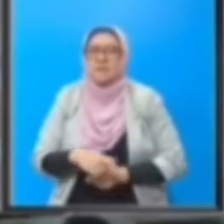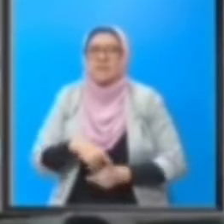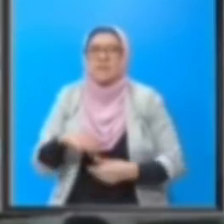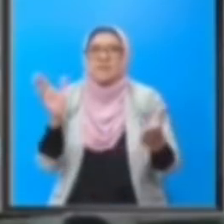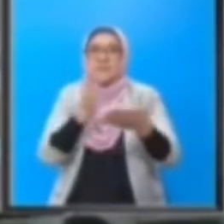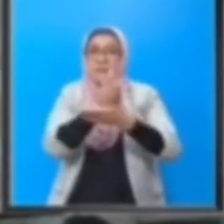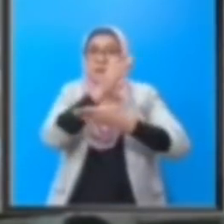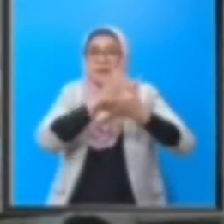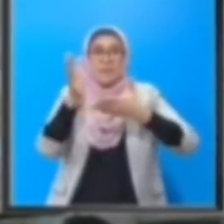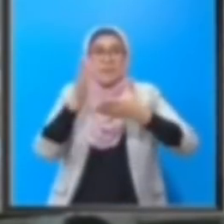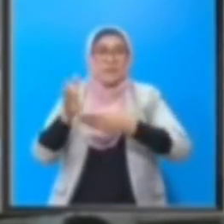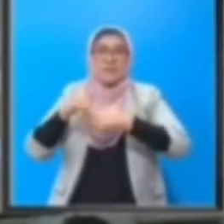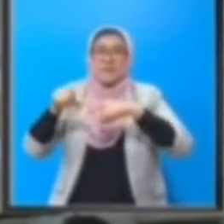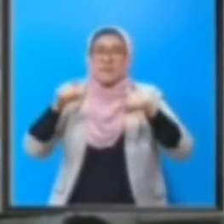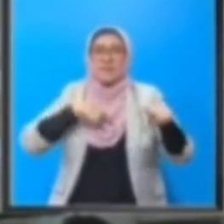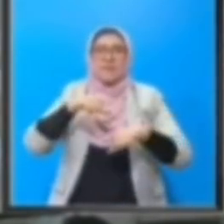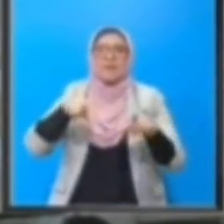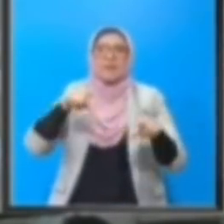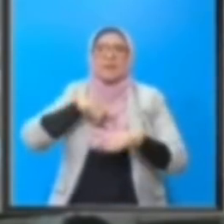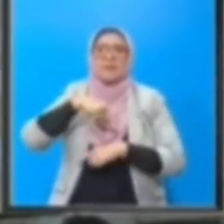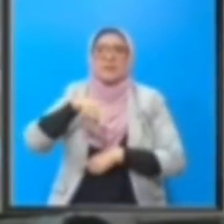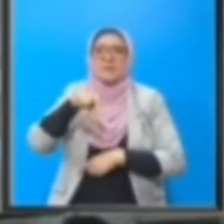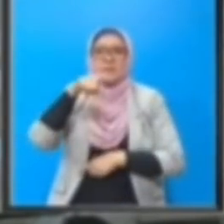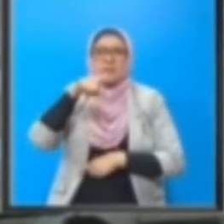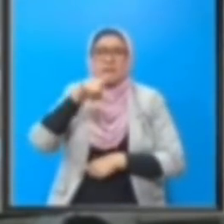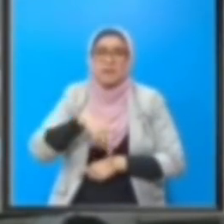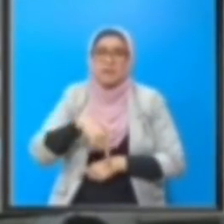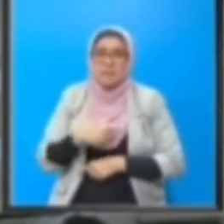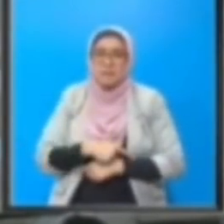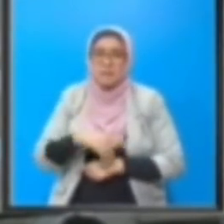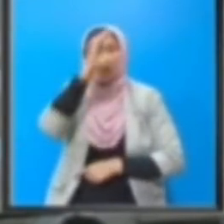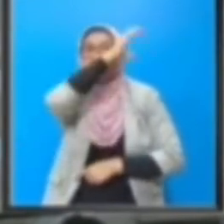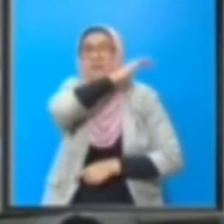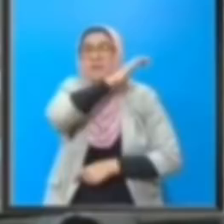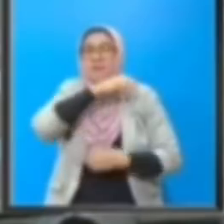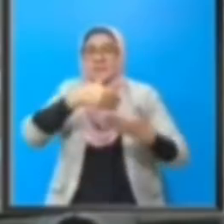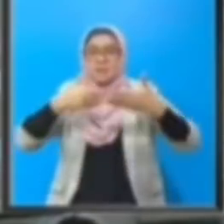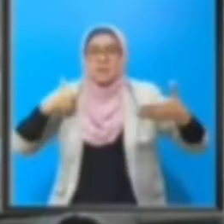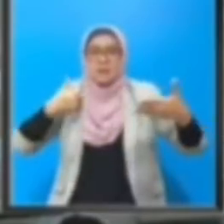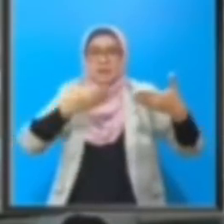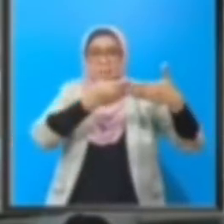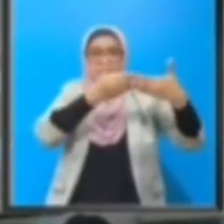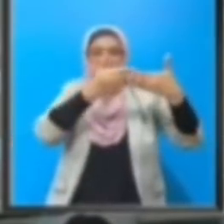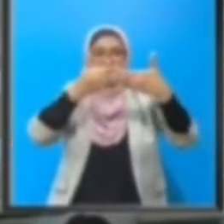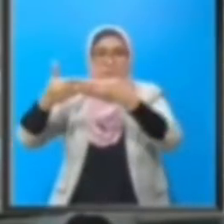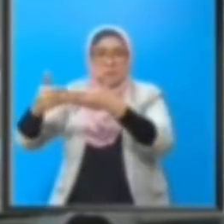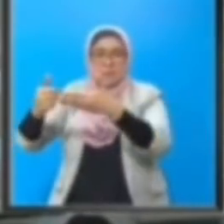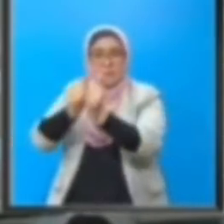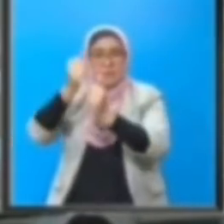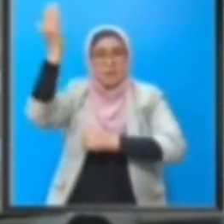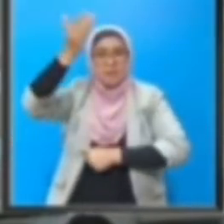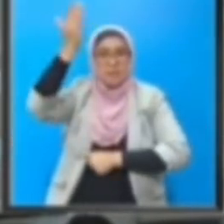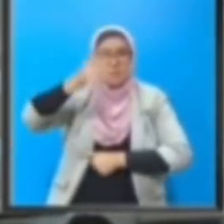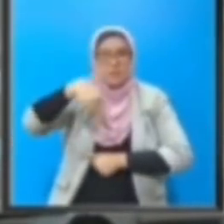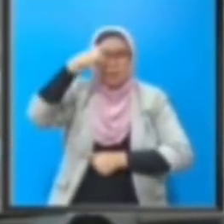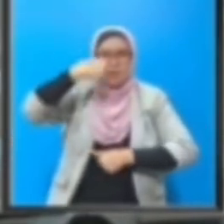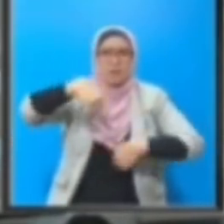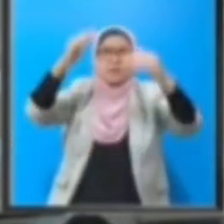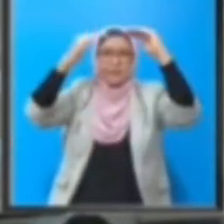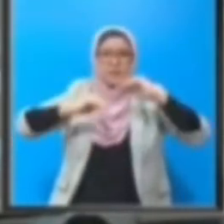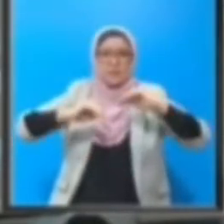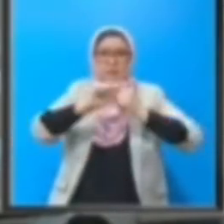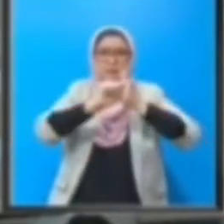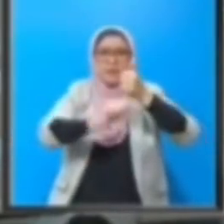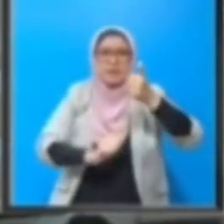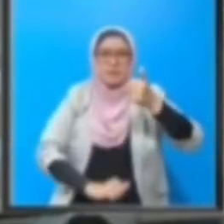Yang Dipertua, sebelum Tuan Yang Dipertua, Tuan Yang Dipertua, sebelum Tuan Yang Dipertua teruskan dengan perbahasan untuk peringkat jawatan